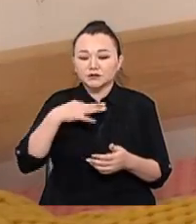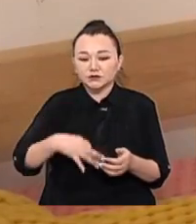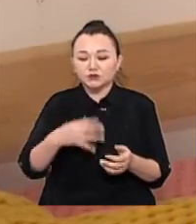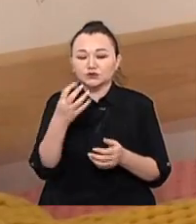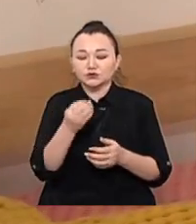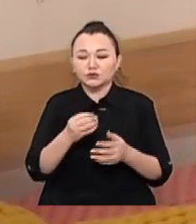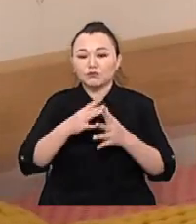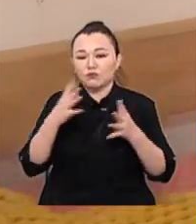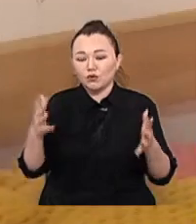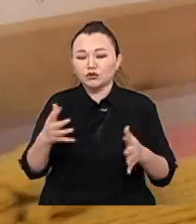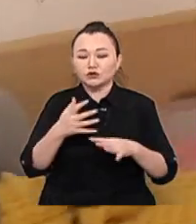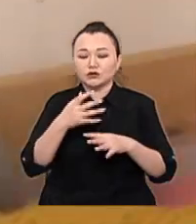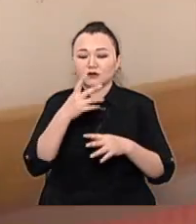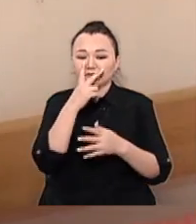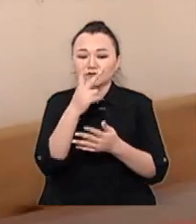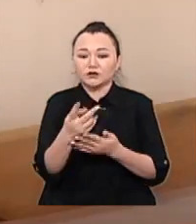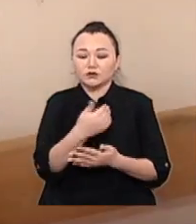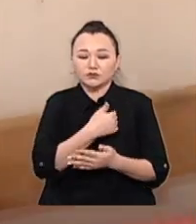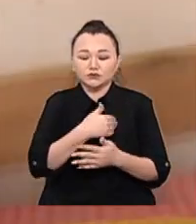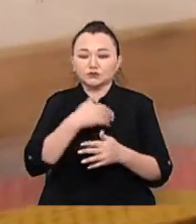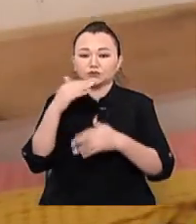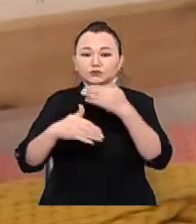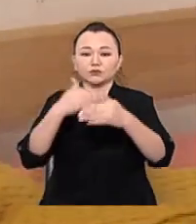да биік мінберлерден көргісі келеді.